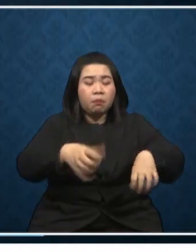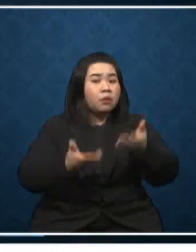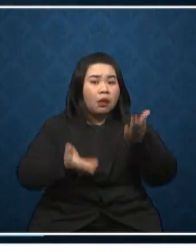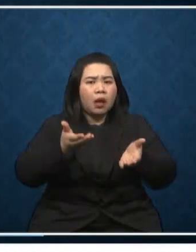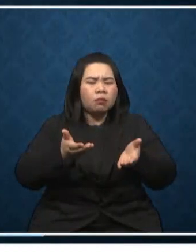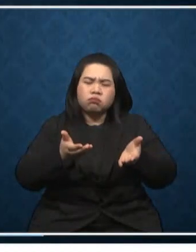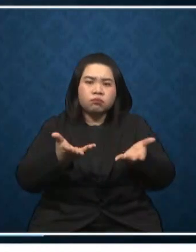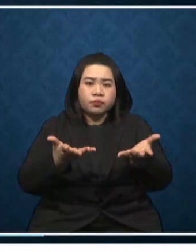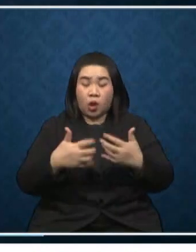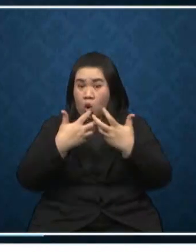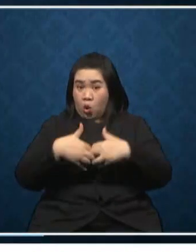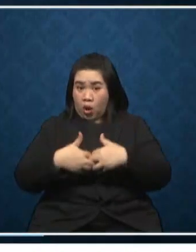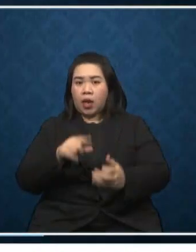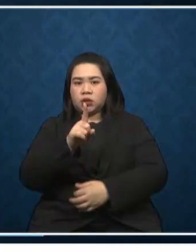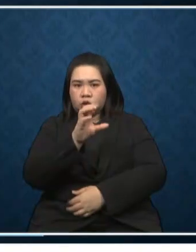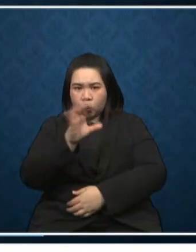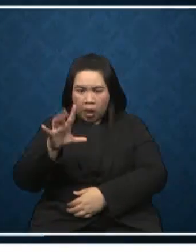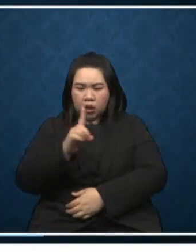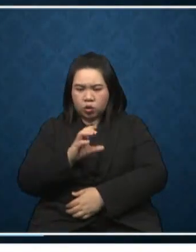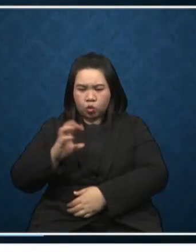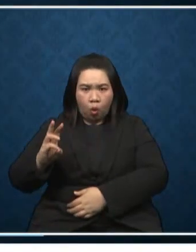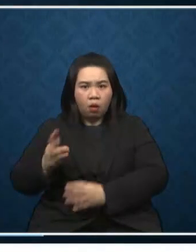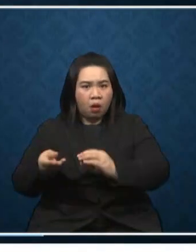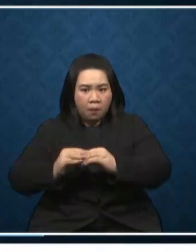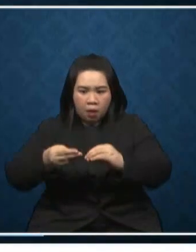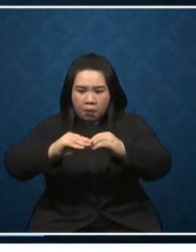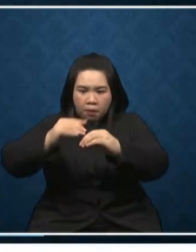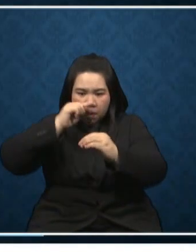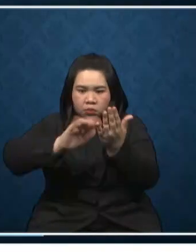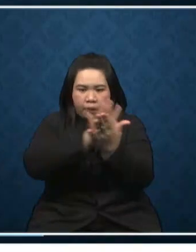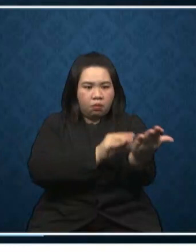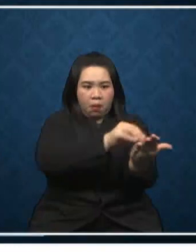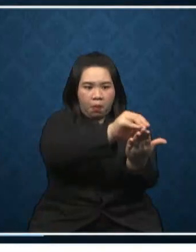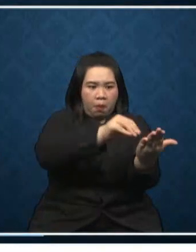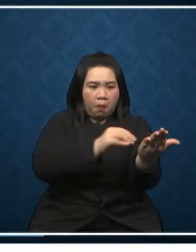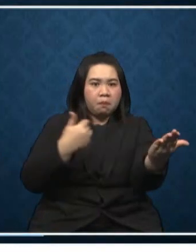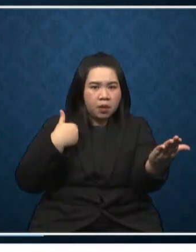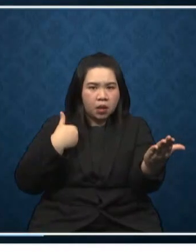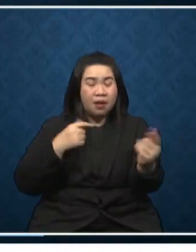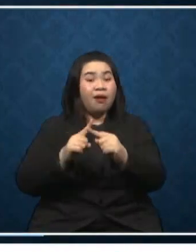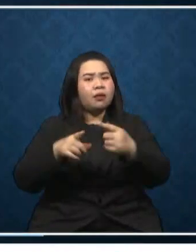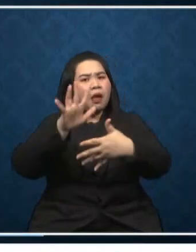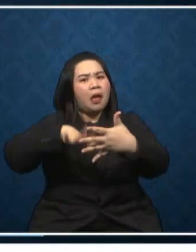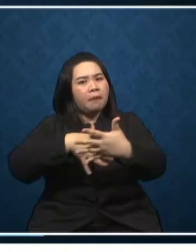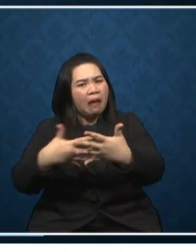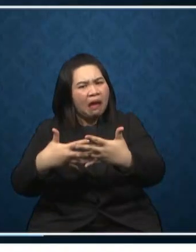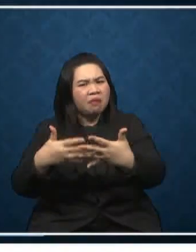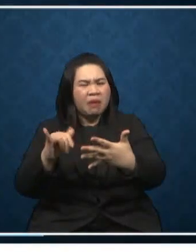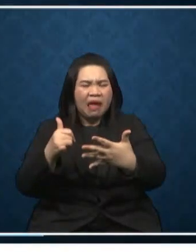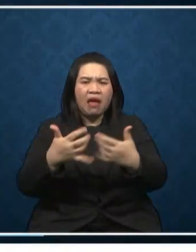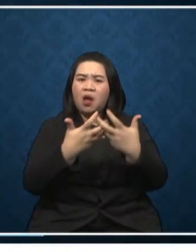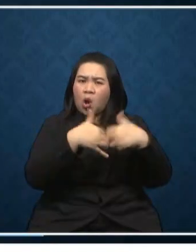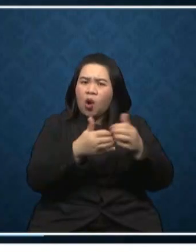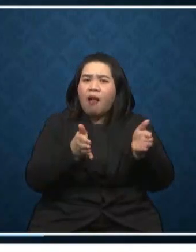เพรานั้นโงงาน 105-106 ตอนนี้เพิ่มเปน 2,000 กวาโลงทั่วประเทศเลยงงานเห่านี้มาตรการต่ อาจจะเล็กา 50 แมาก็ได